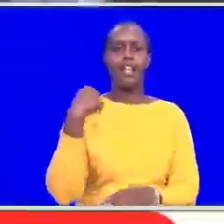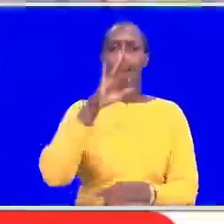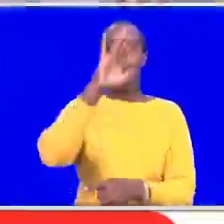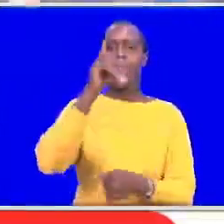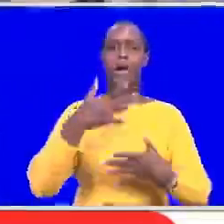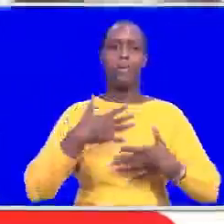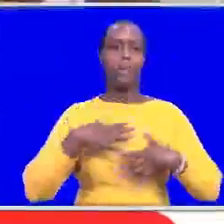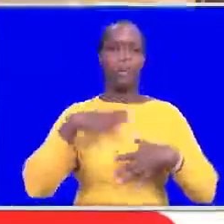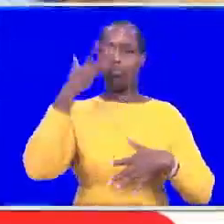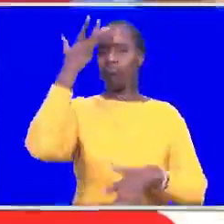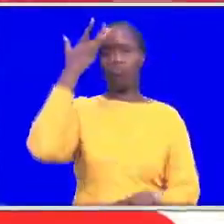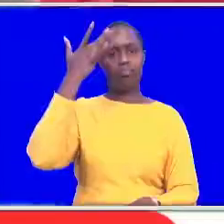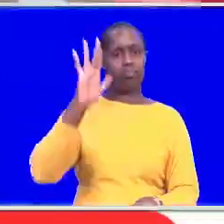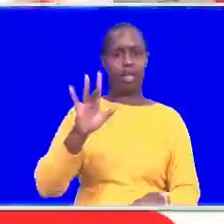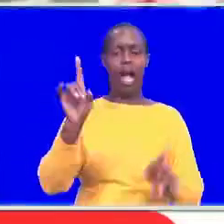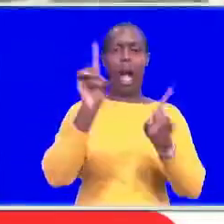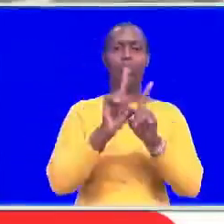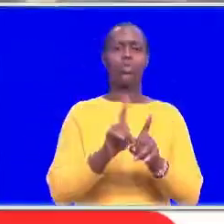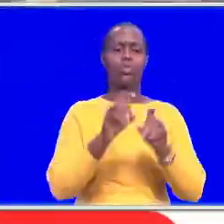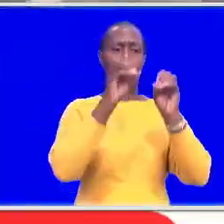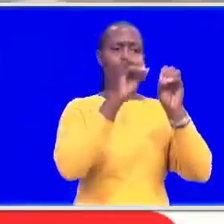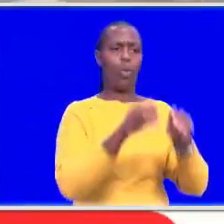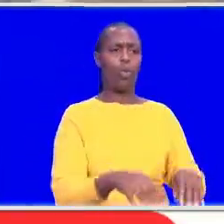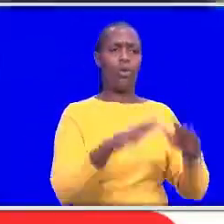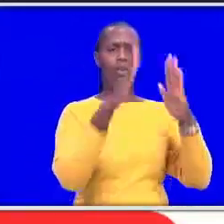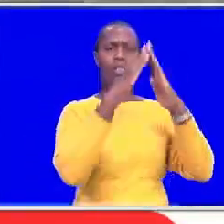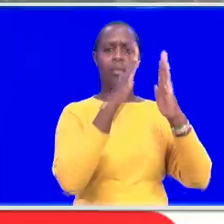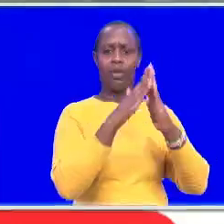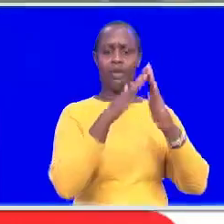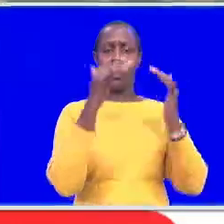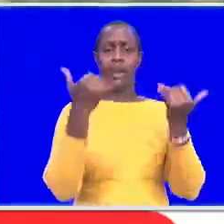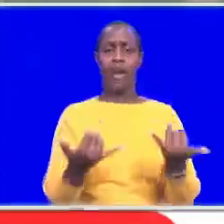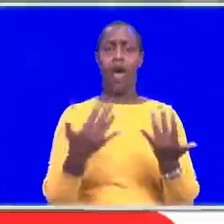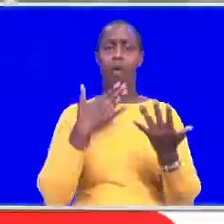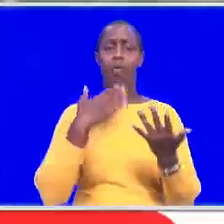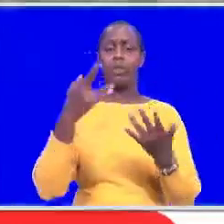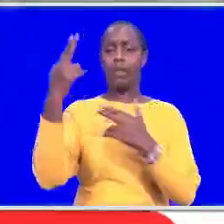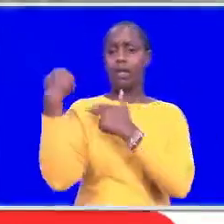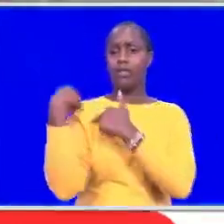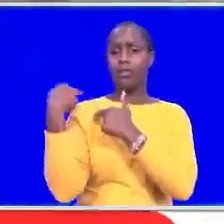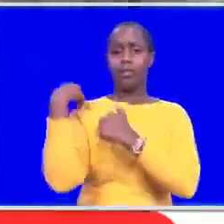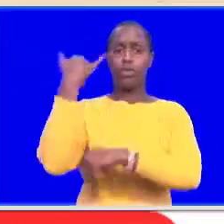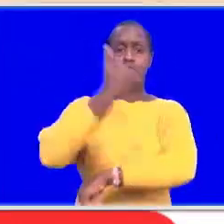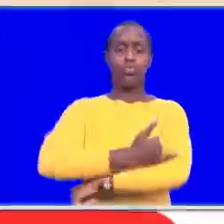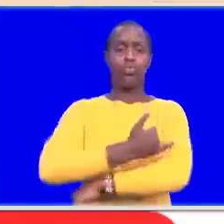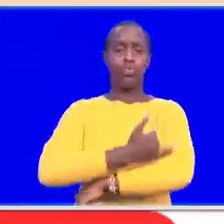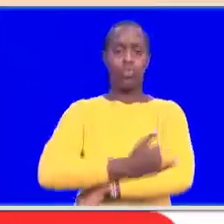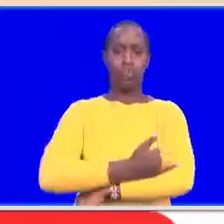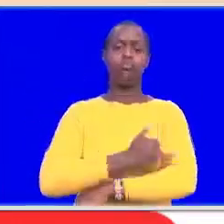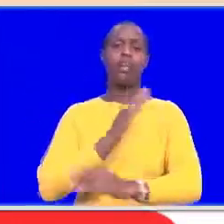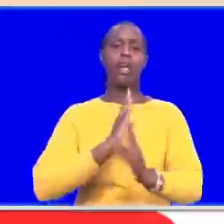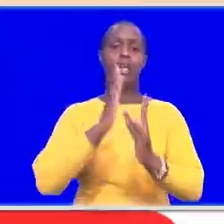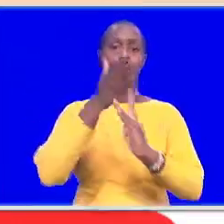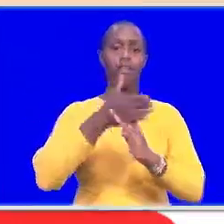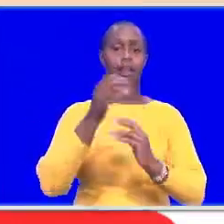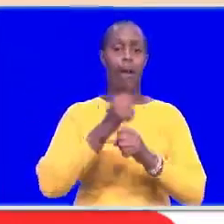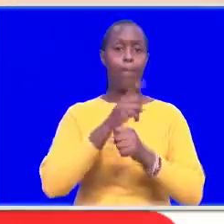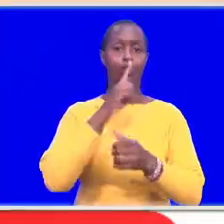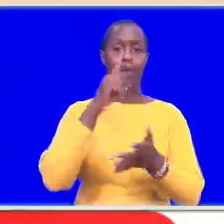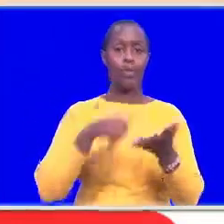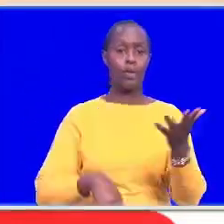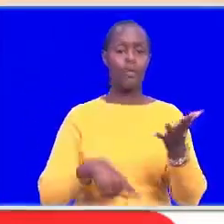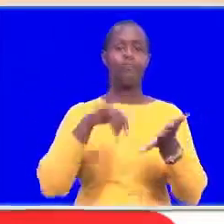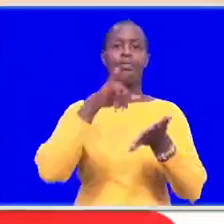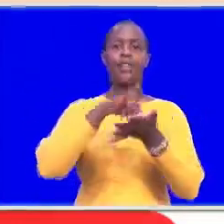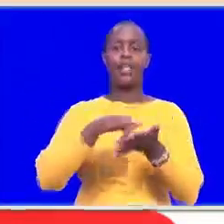na kusindiliwa kwenye choo. Wametaka idara husika kuingilia kati na kuhakikisha kuwa inspekta wa polisi wa